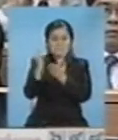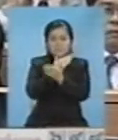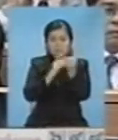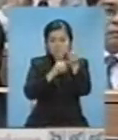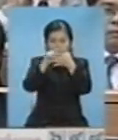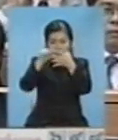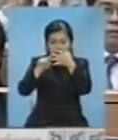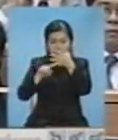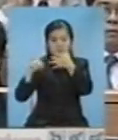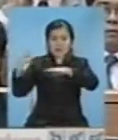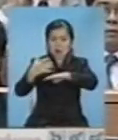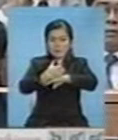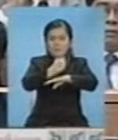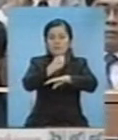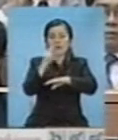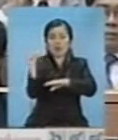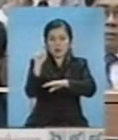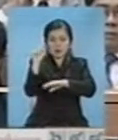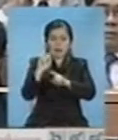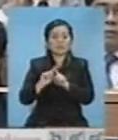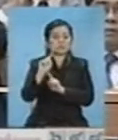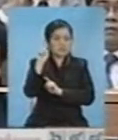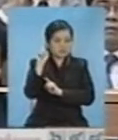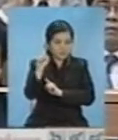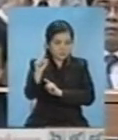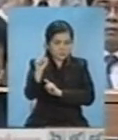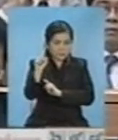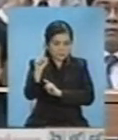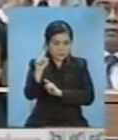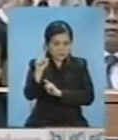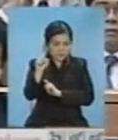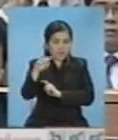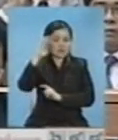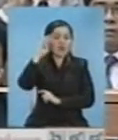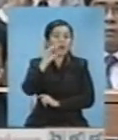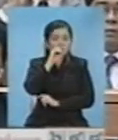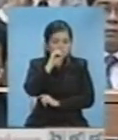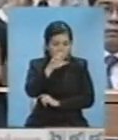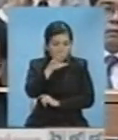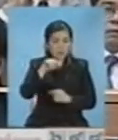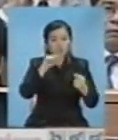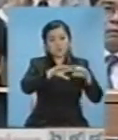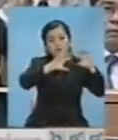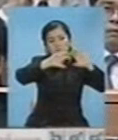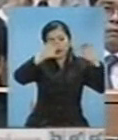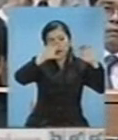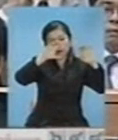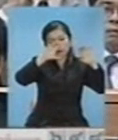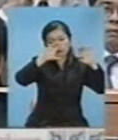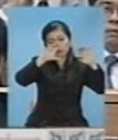ในการทำรัฐประหารประการที่1ให้เหตุผลว่าฝ่ายบริหารก่อความขัด